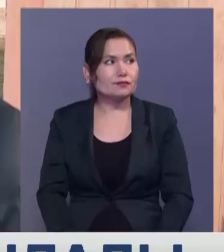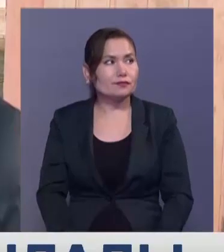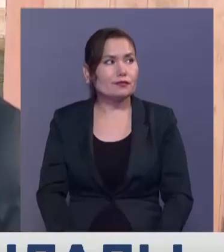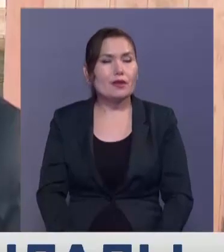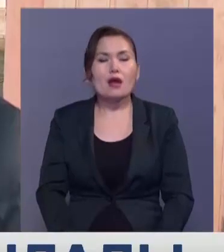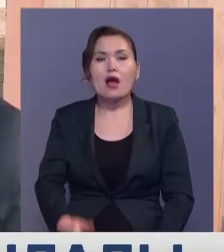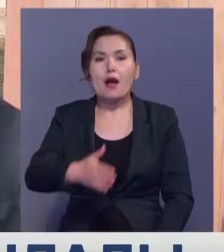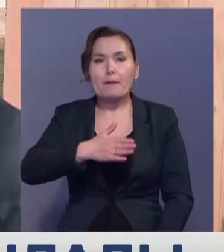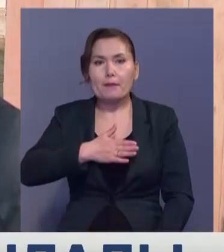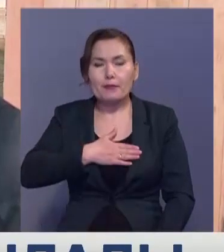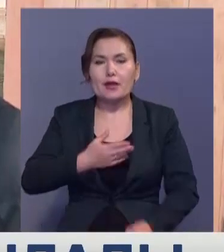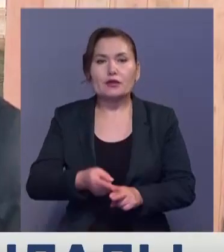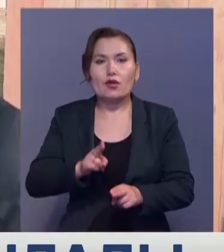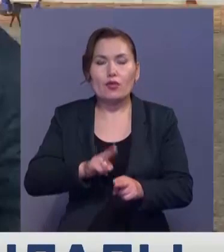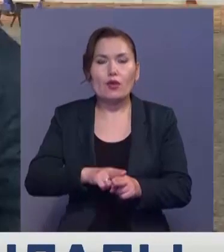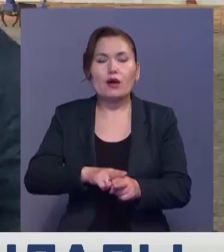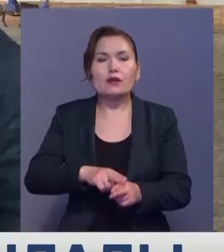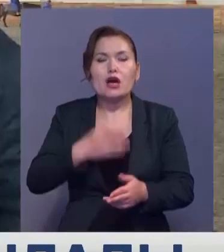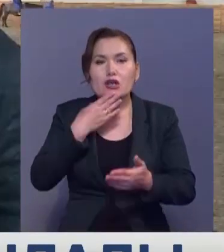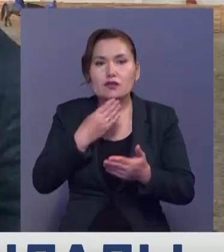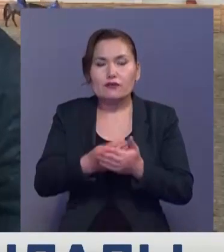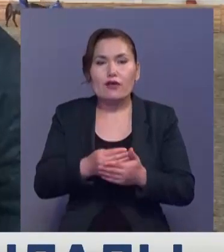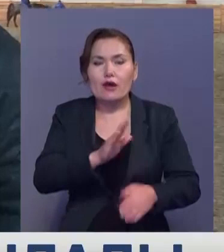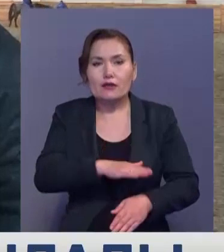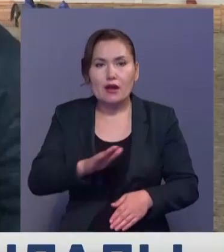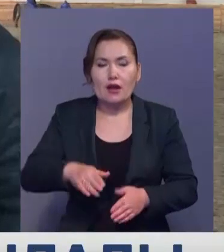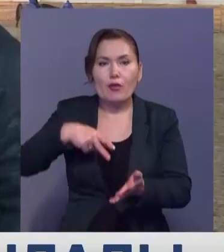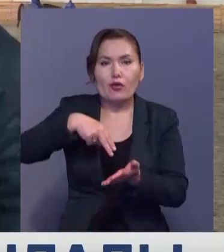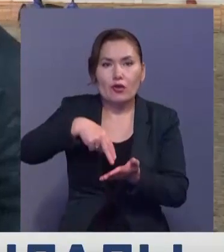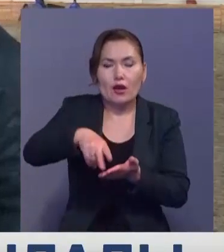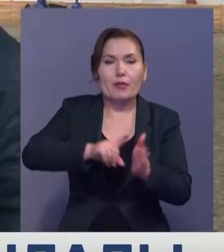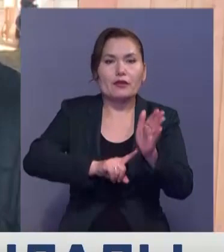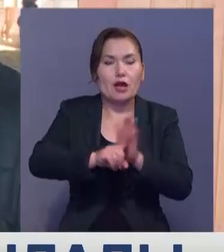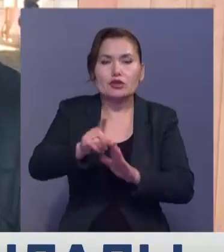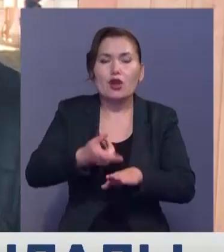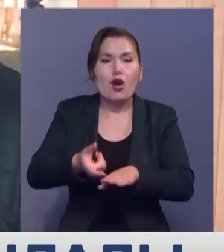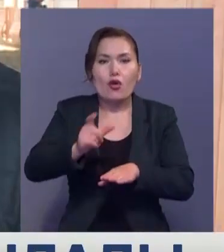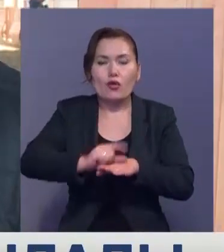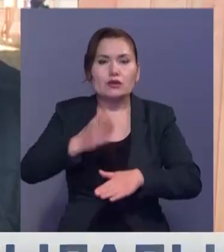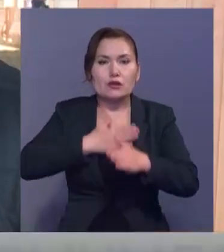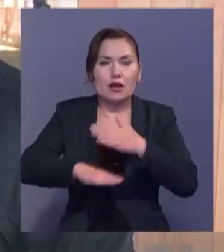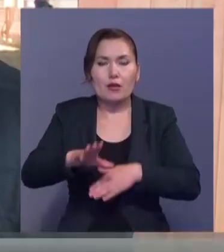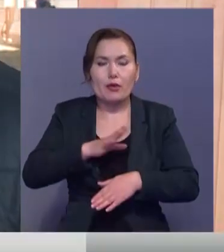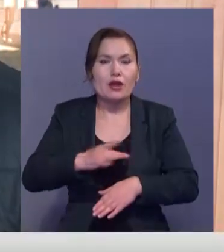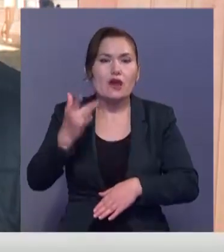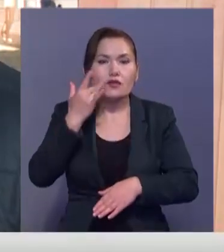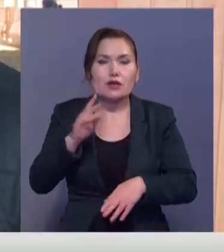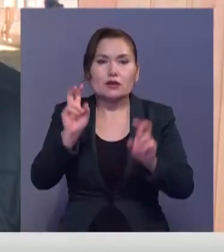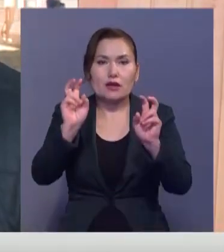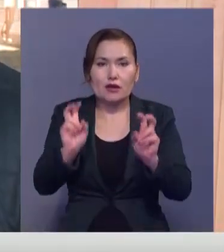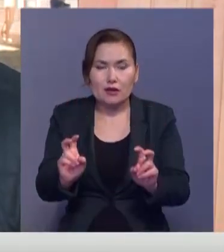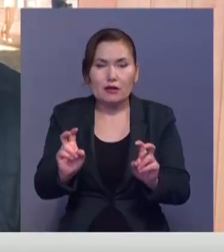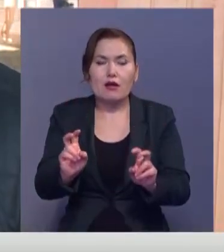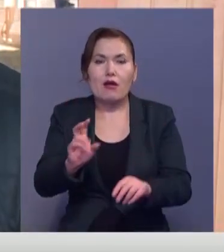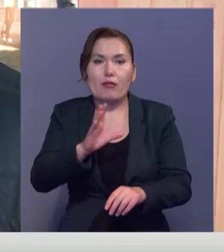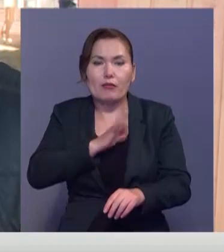Өз аяғымен жүре бастағанда қатты қуандым, нағыз бақытты сезіндім. Өйткені мен бұрын ешқашан тұрмай, дәрішіп, ем қабылдай